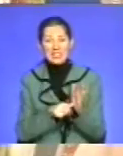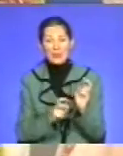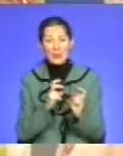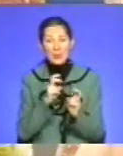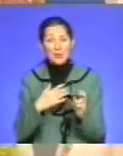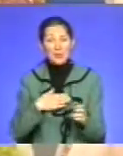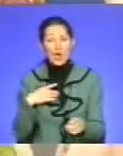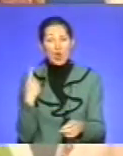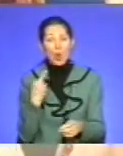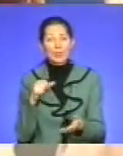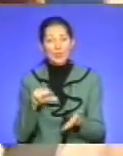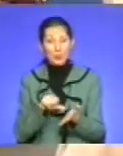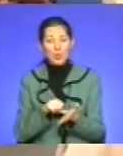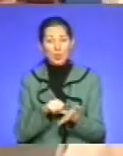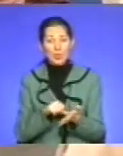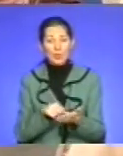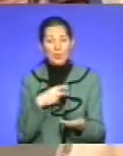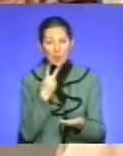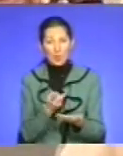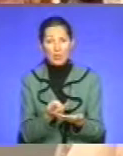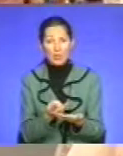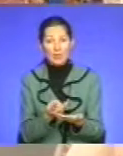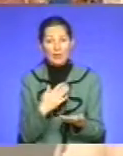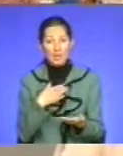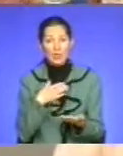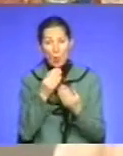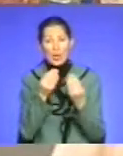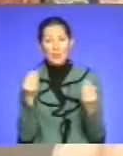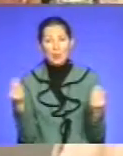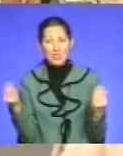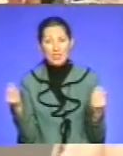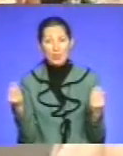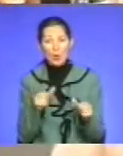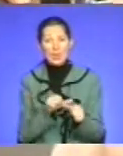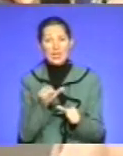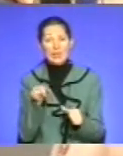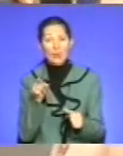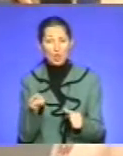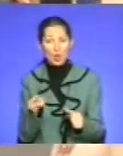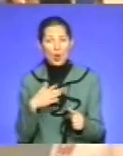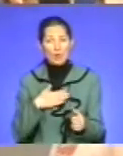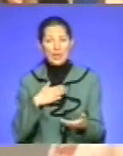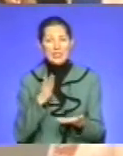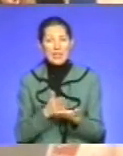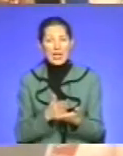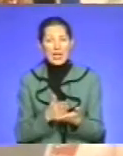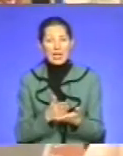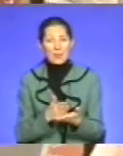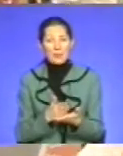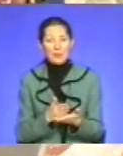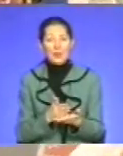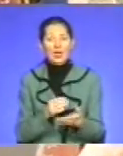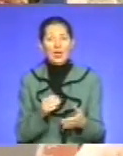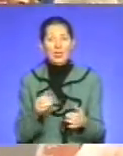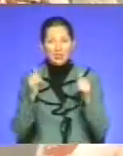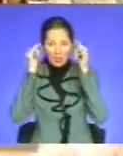області присутні, і ви бачили нашу експозицію. Крім цього, в нас є представлені і